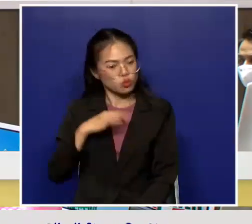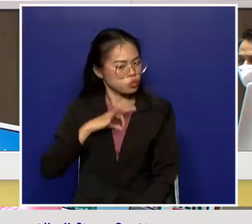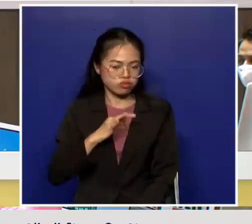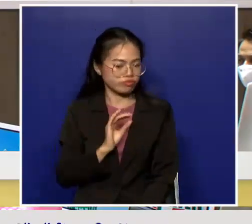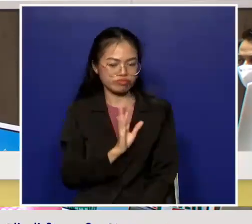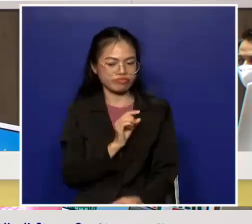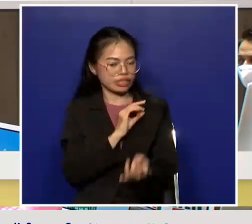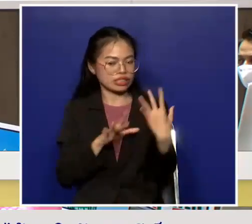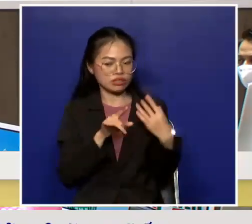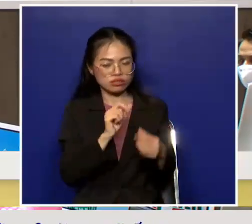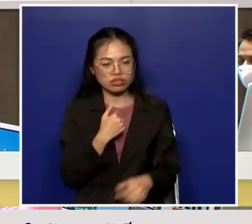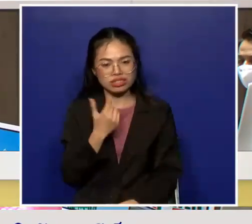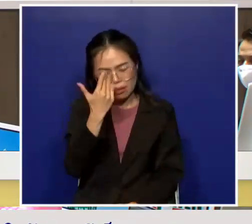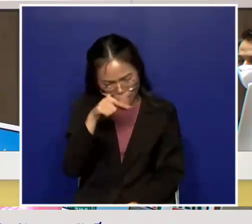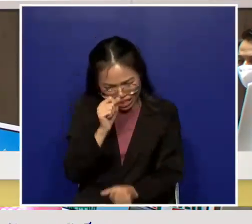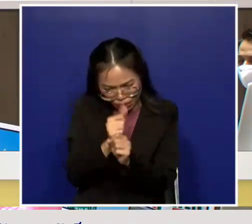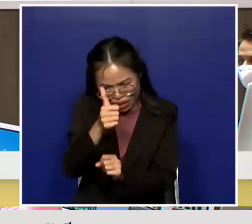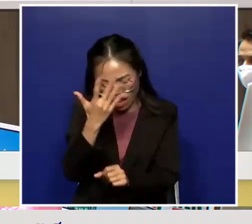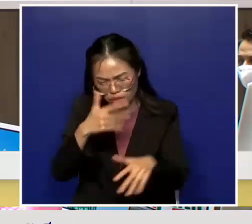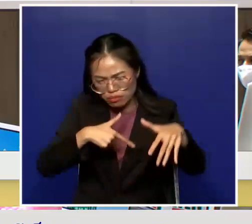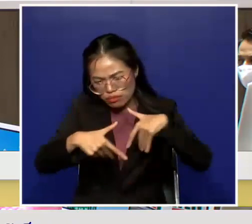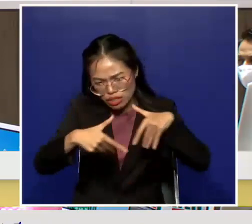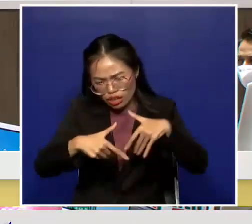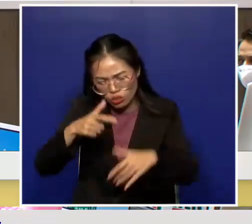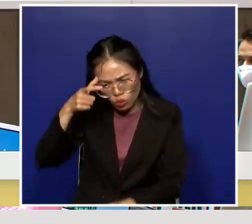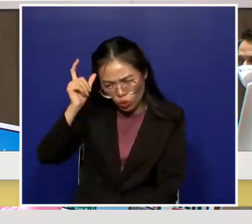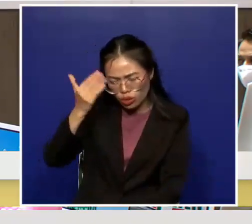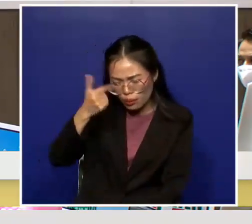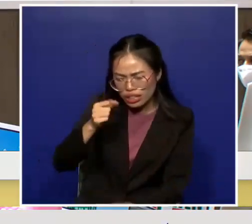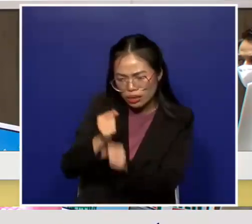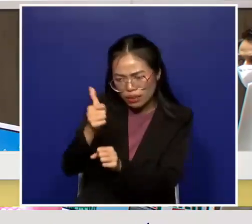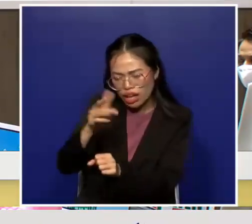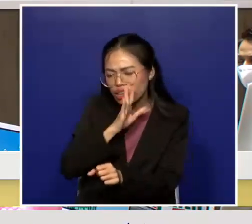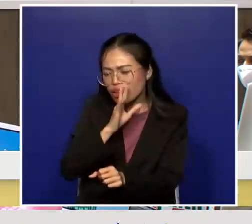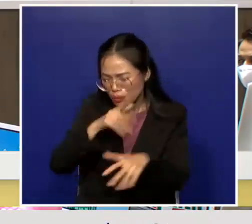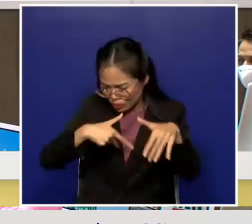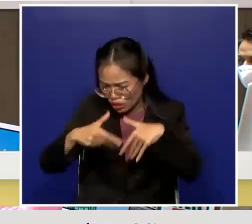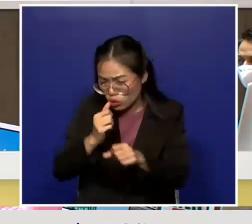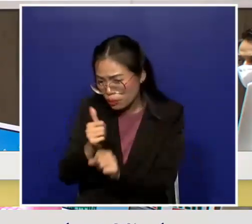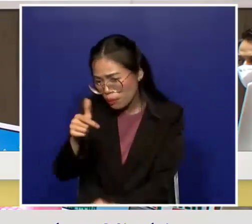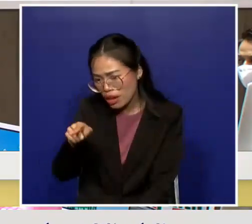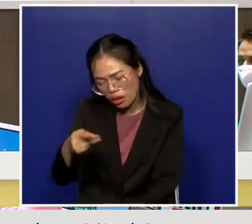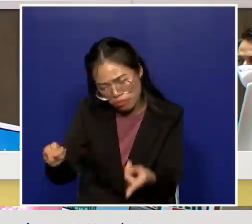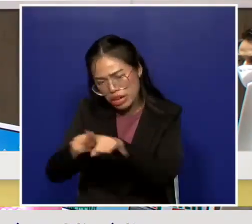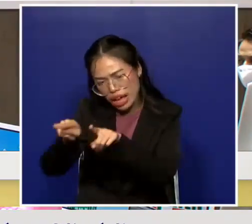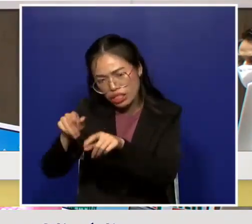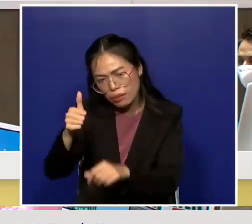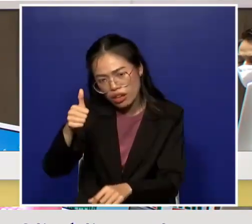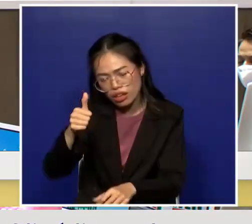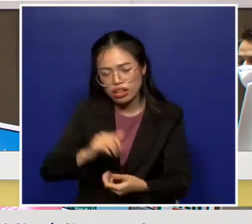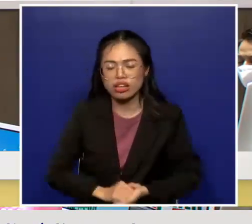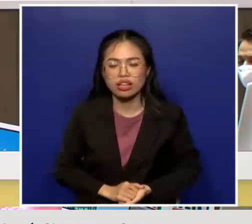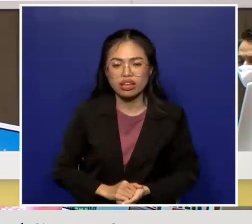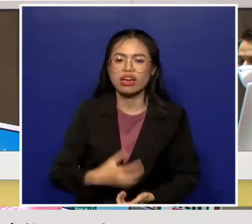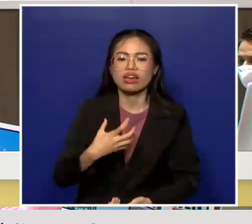าทำไมเขาถึงทำได้ประชาชนทั่วไปจะทำได้ไหมเหมือนเจ้าสัวรายนี้และสิ่งที่ผมอยากจะบอกก็คือว่